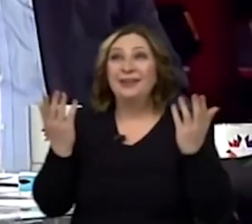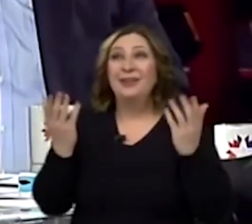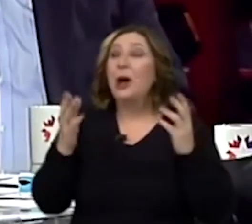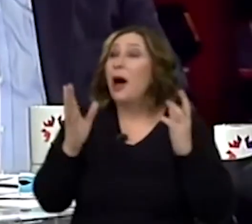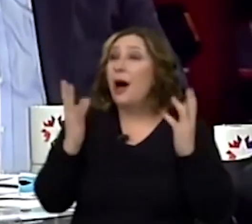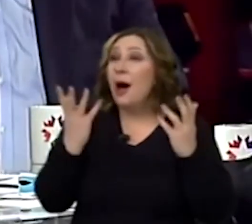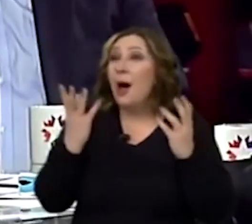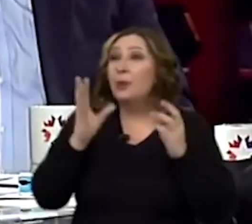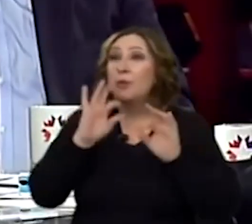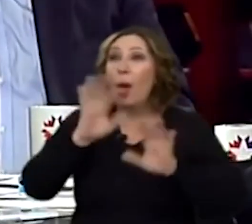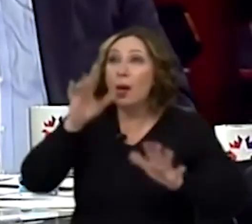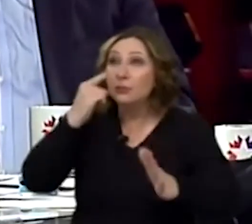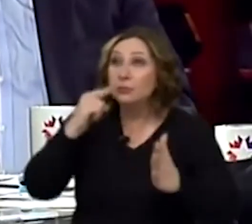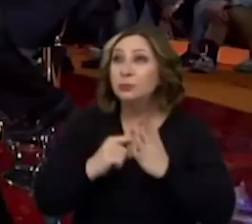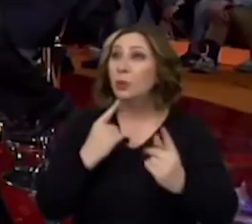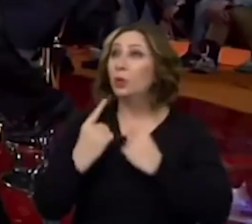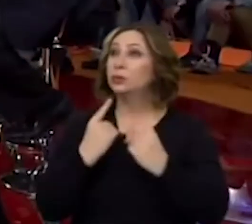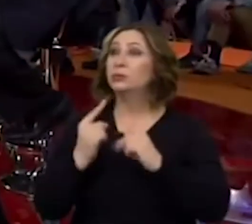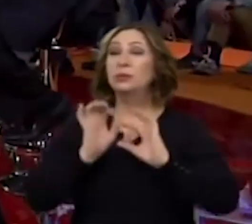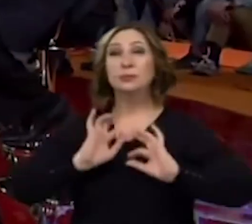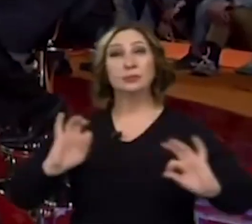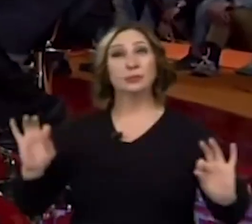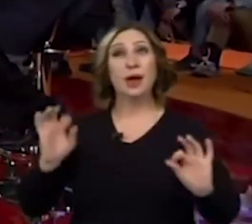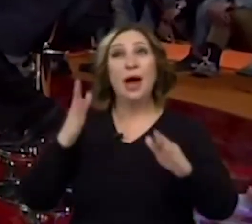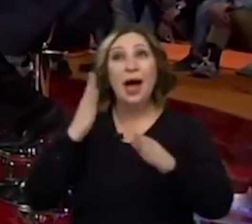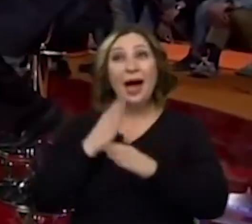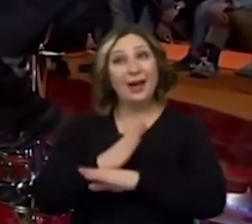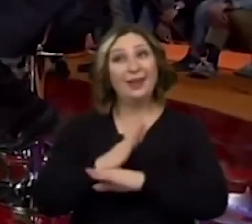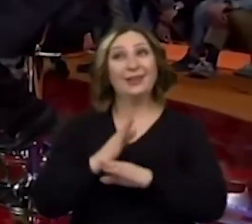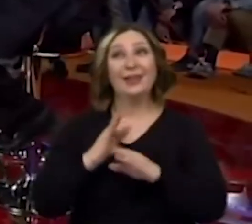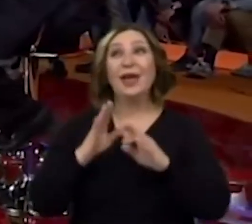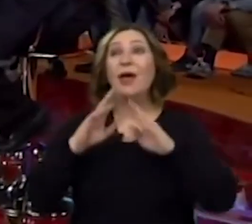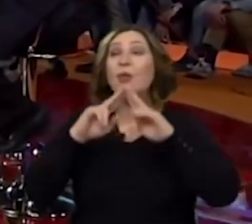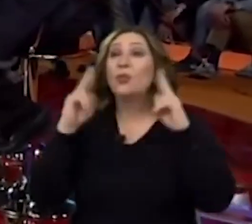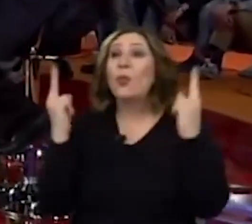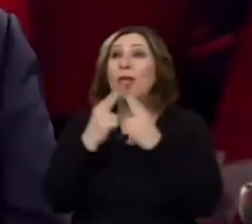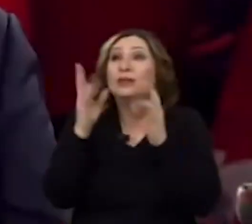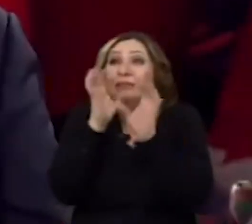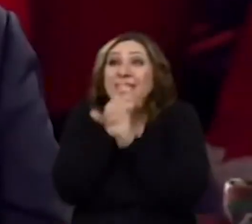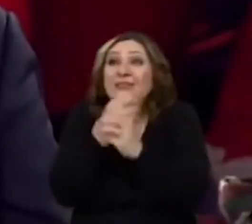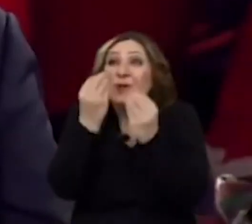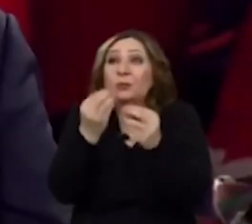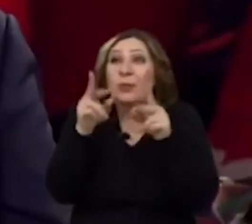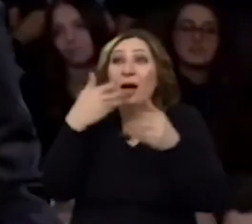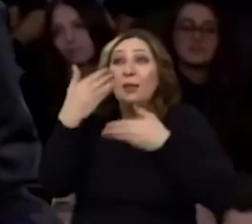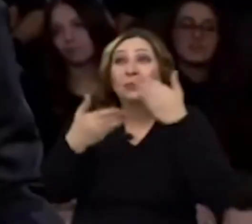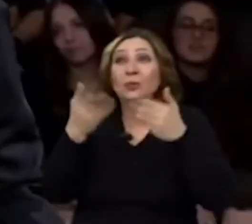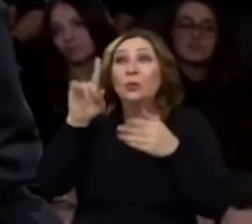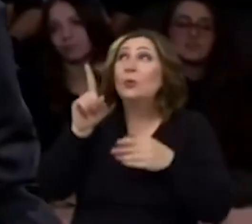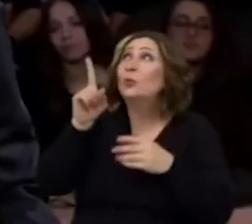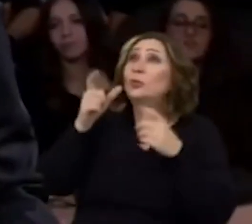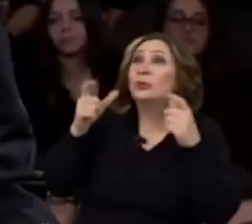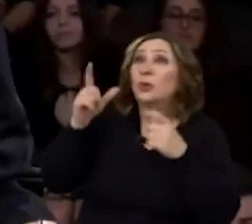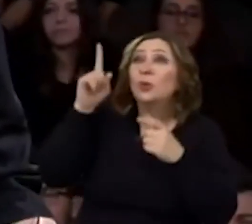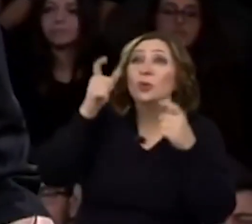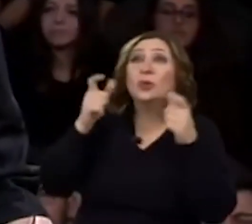Fakat çok da ikna edici bir konuşma. Yani hakikaten evrenin sırlarını veriyormuş gibi anlatıyorsunuz. Bir de uzay. Son